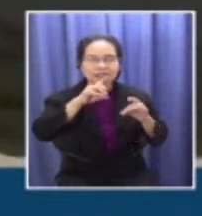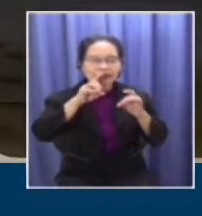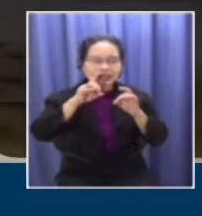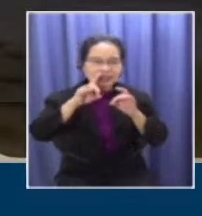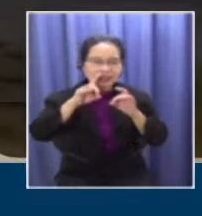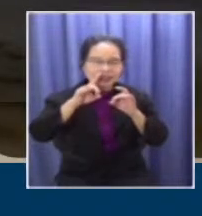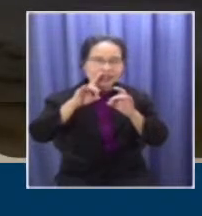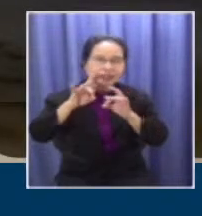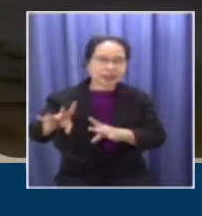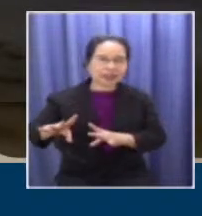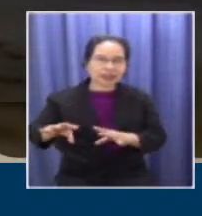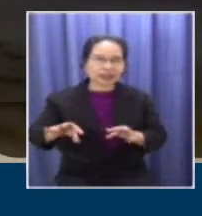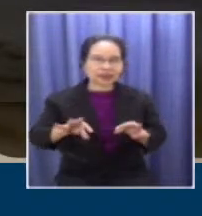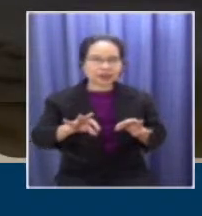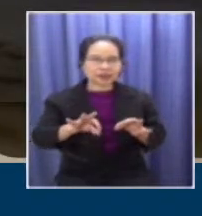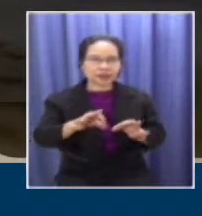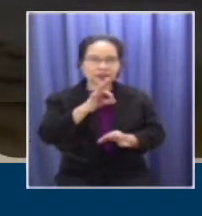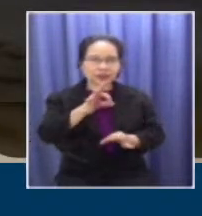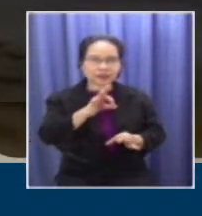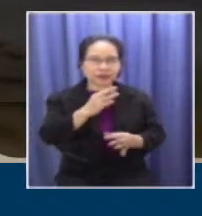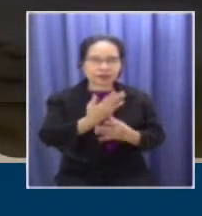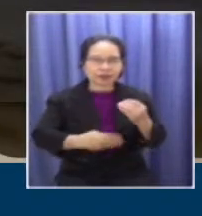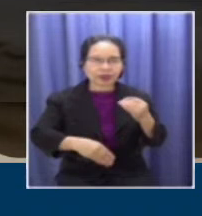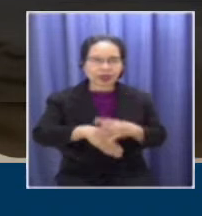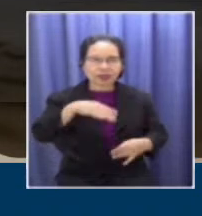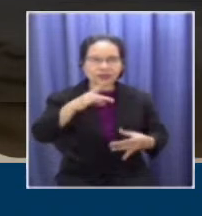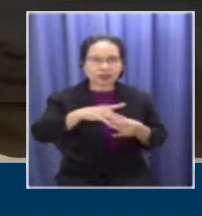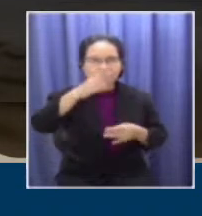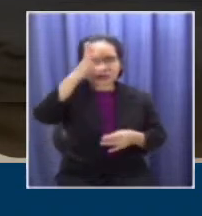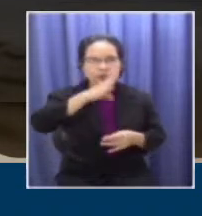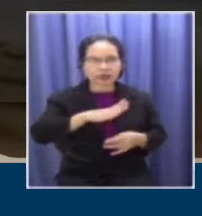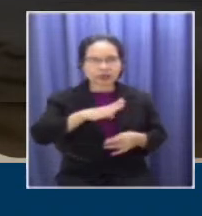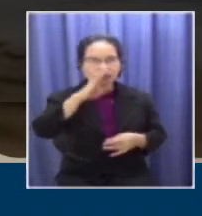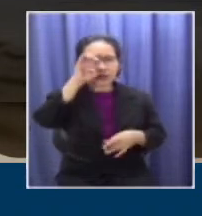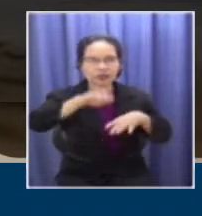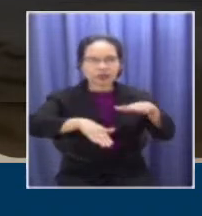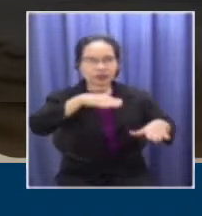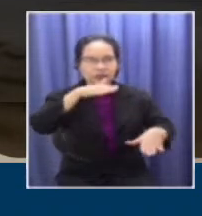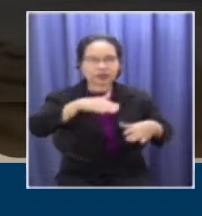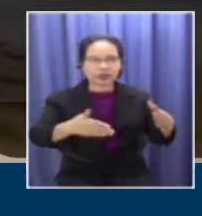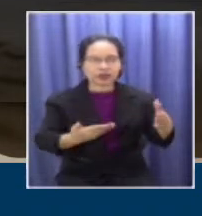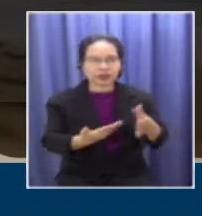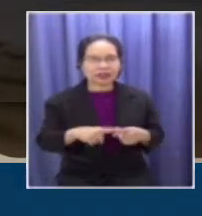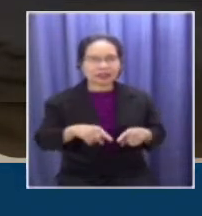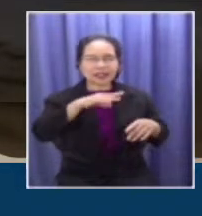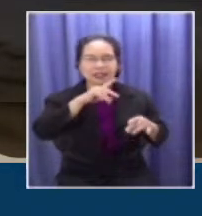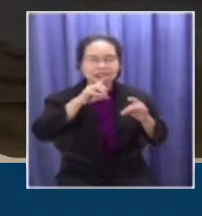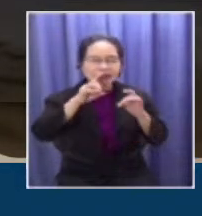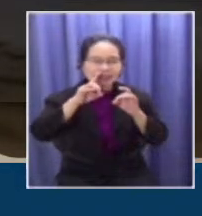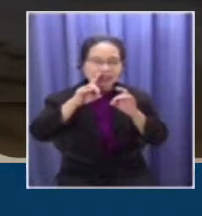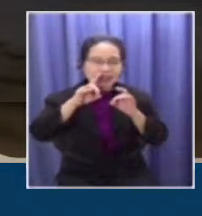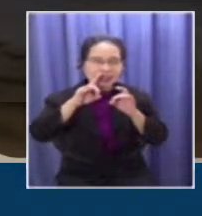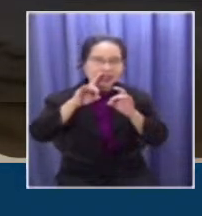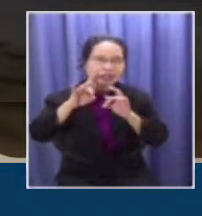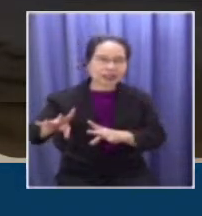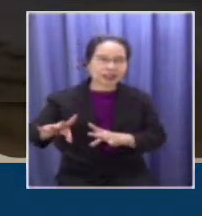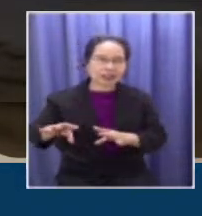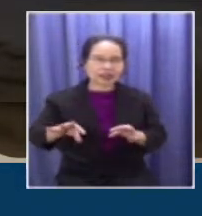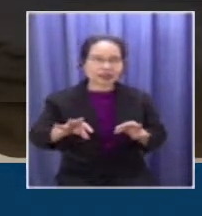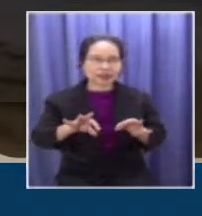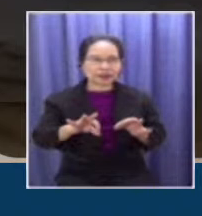aka no Mate nwoma etidumienu ɛnkyɛmu 43 na sɛ honhom firi no firi wɔ